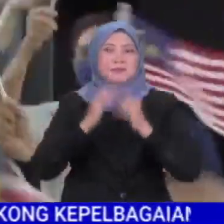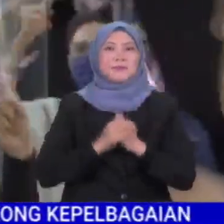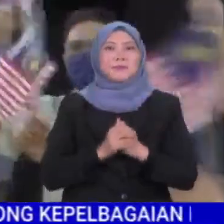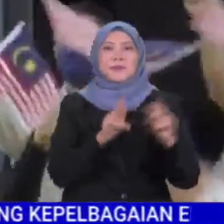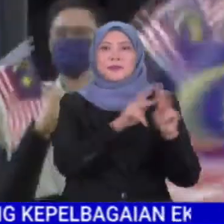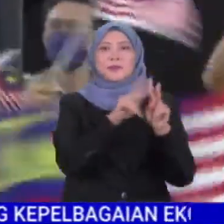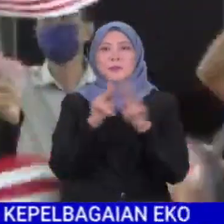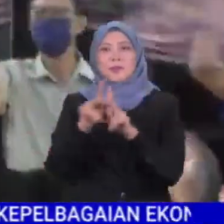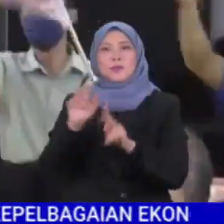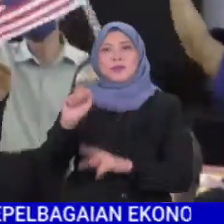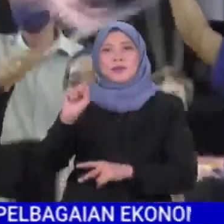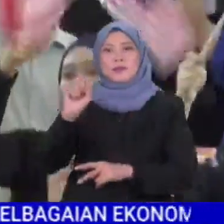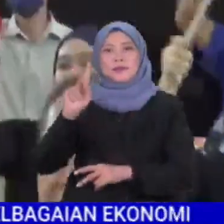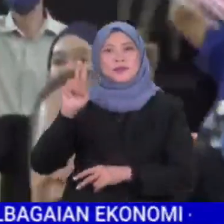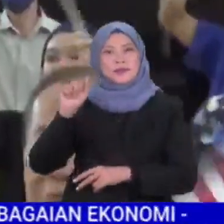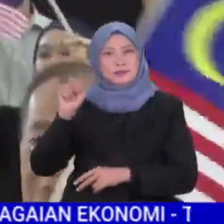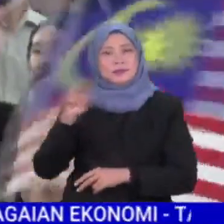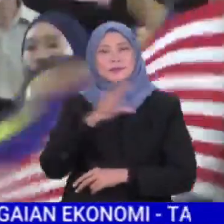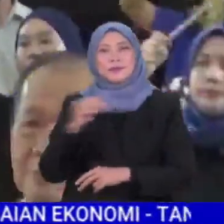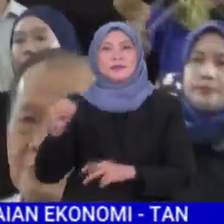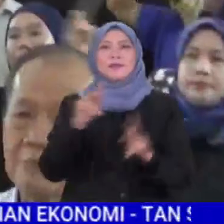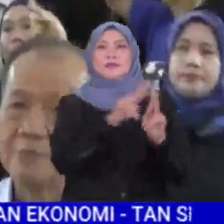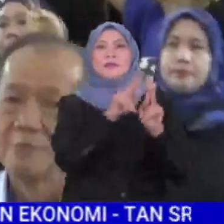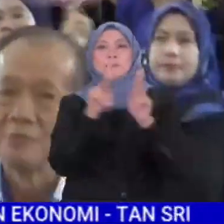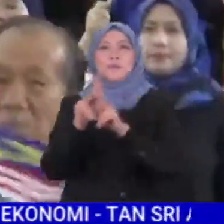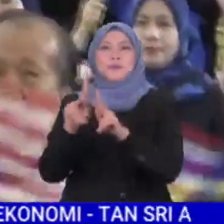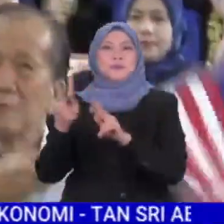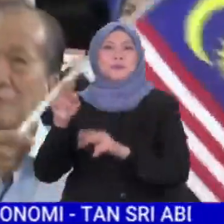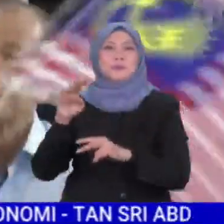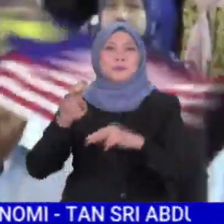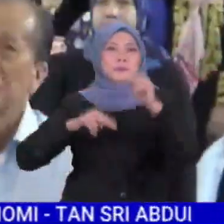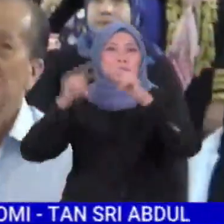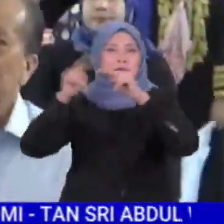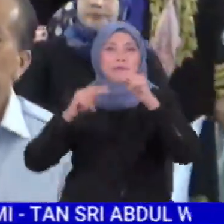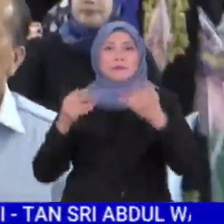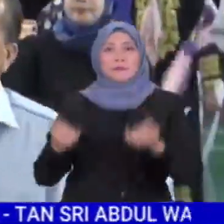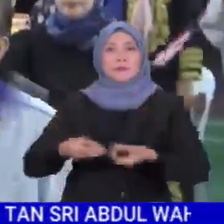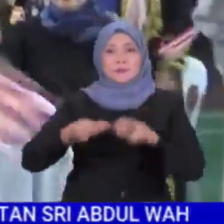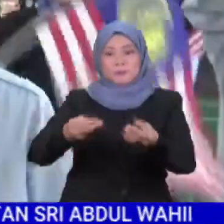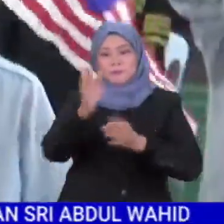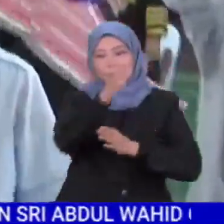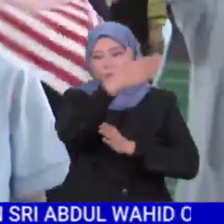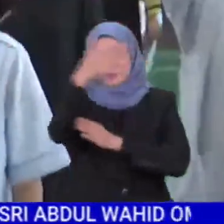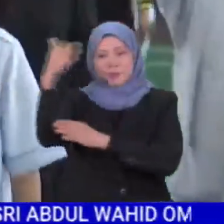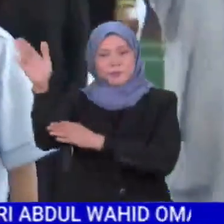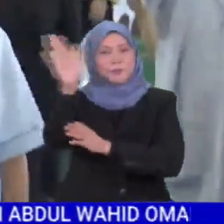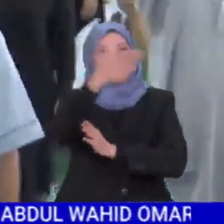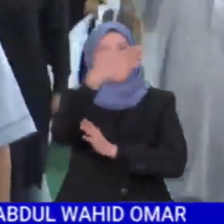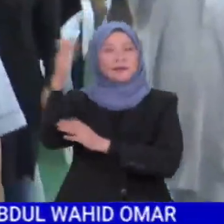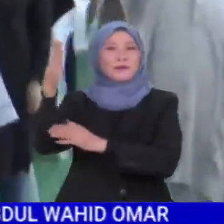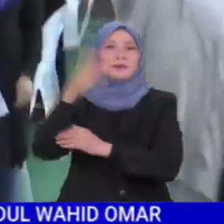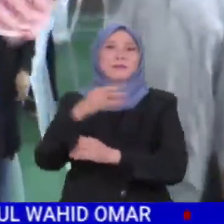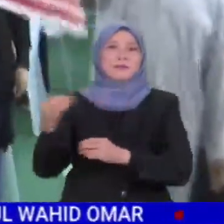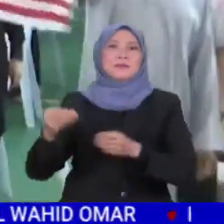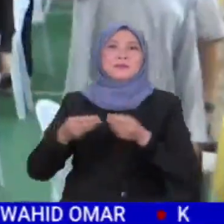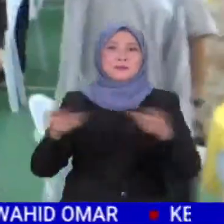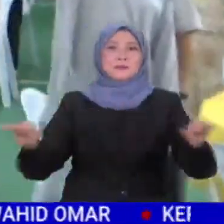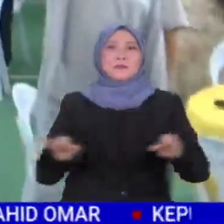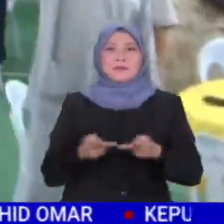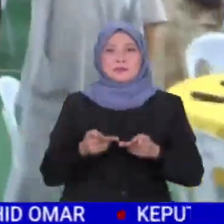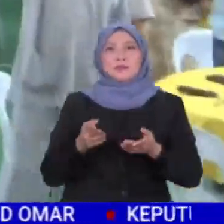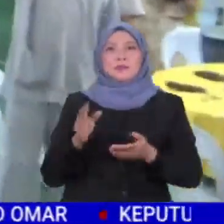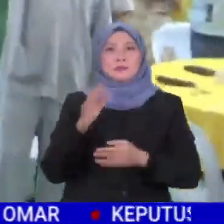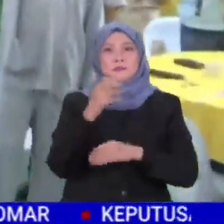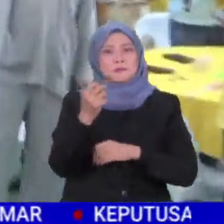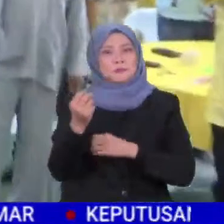Malaysia Kampung Asyakirin dan Komuniti Keluarga Malaysia Pembinaan. Turut diadakan juga penyerahan jalur gemilang kepada komuniti setempat di Pasar Tamu